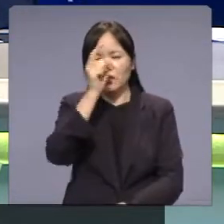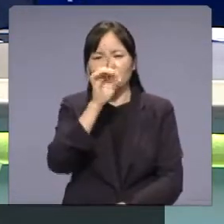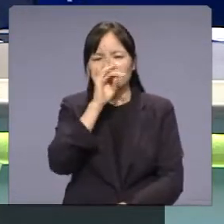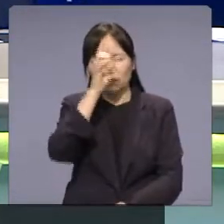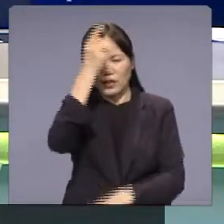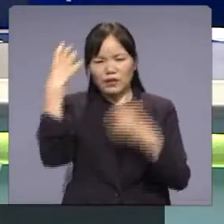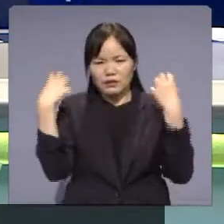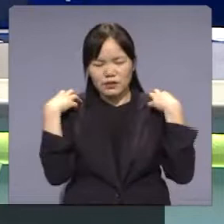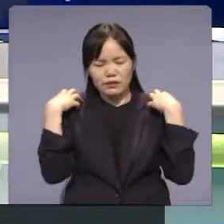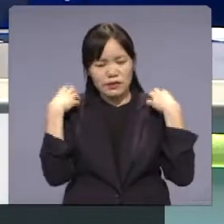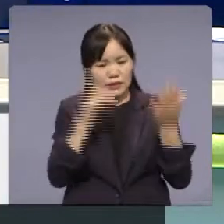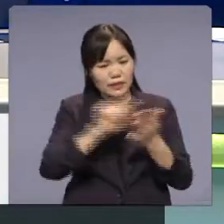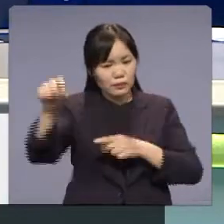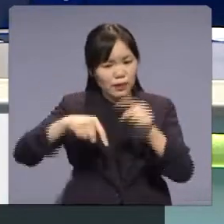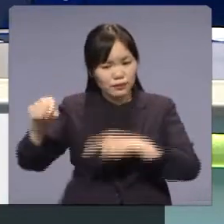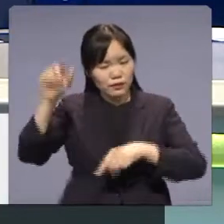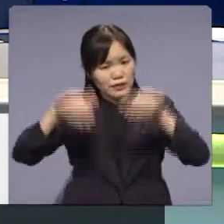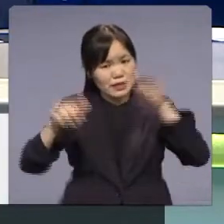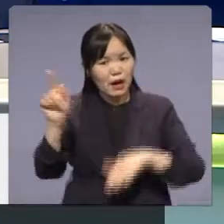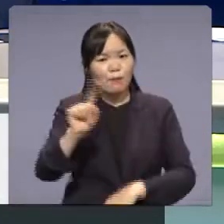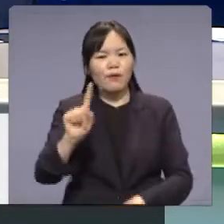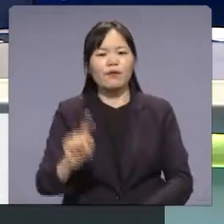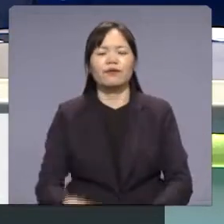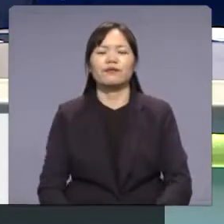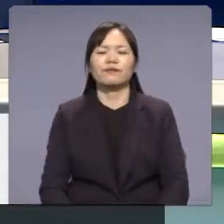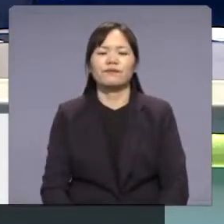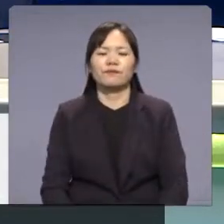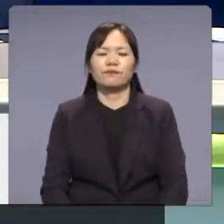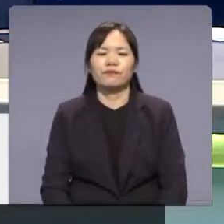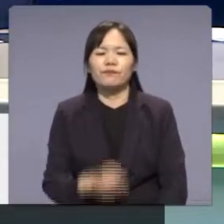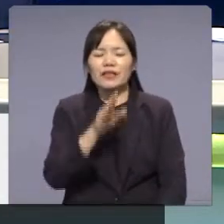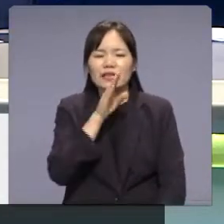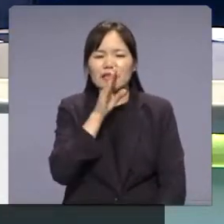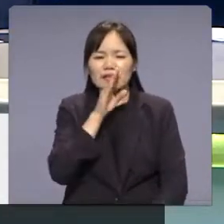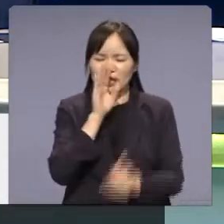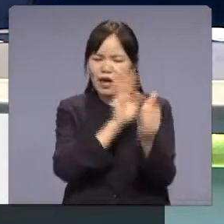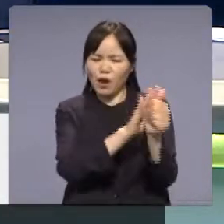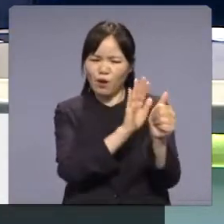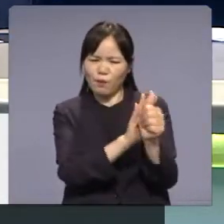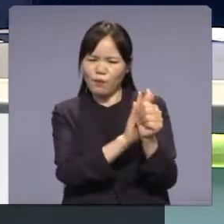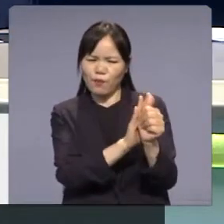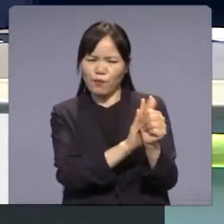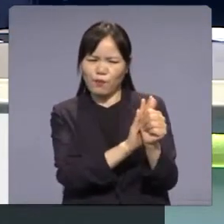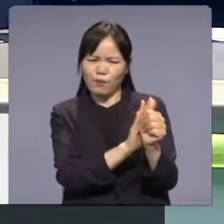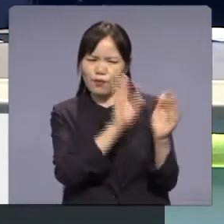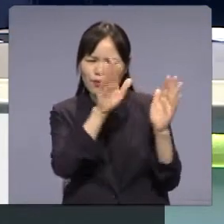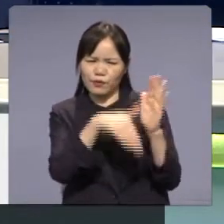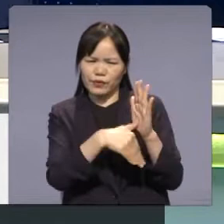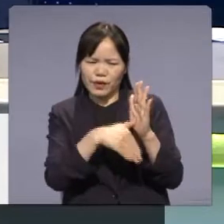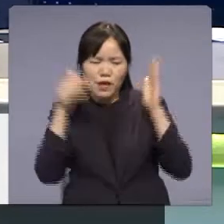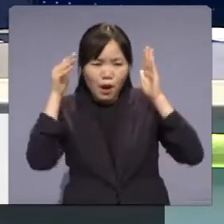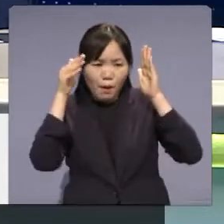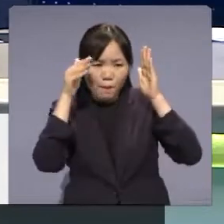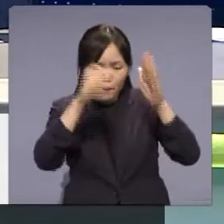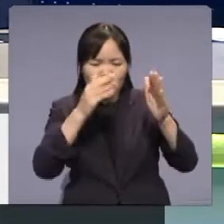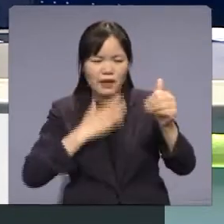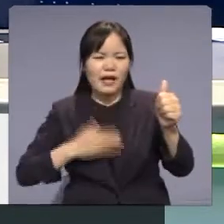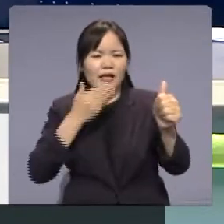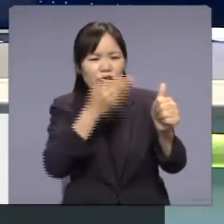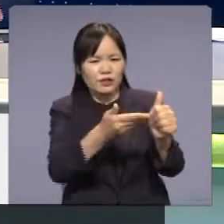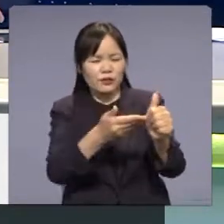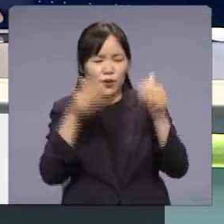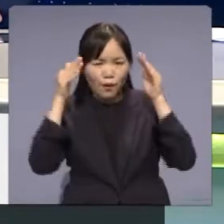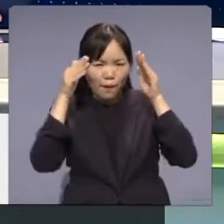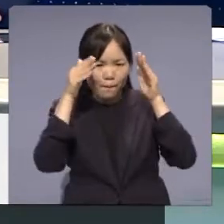지방정치 해보시니까 어떤 차이가 있던가요? 예. 실제적으로 보좌할 때는 조금 방향을 제시해줬고 제시된